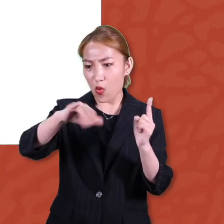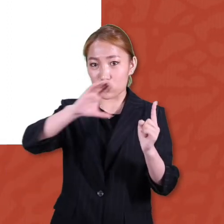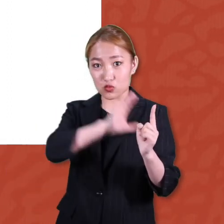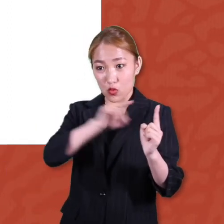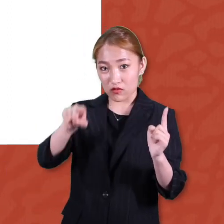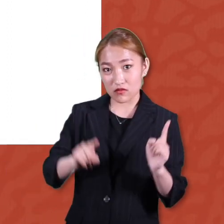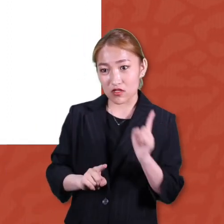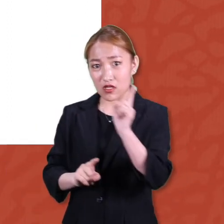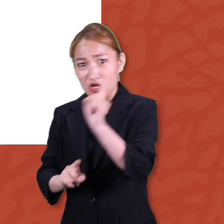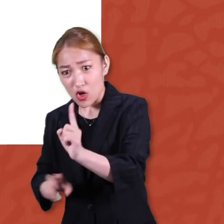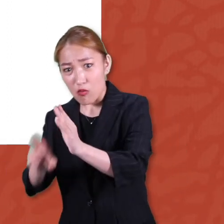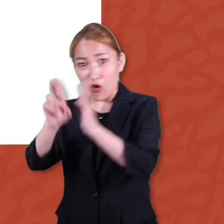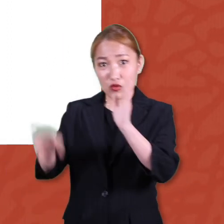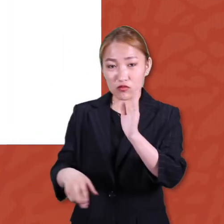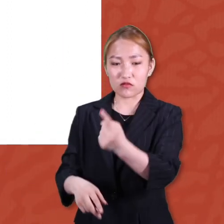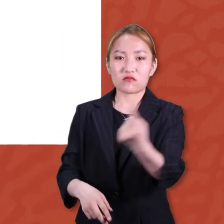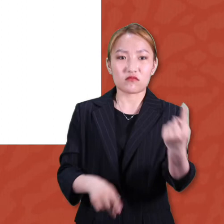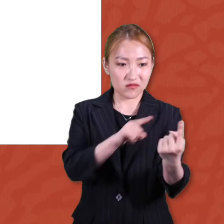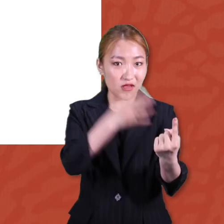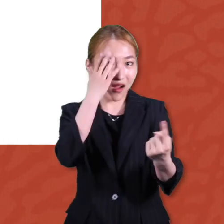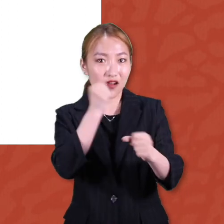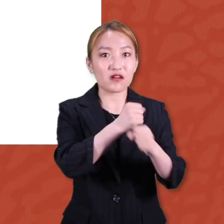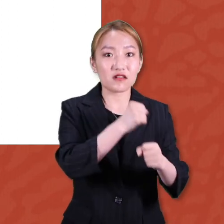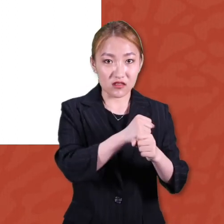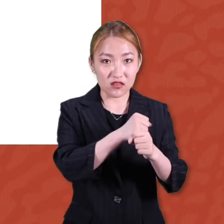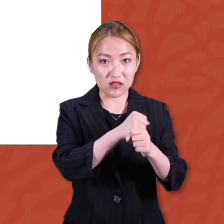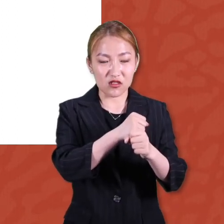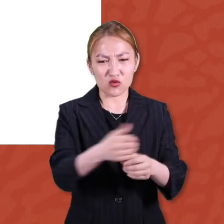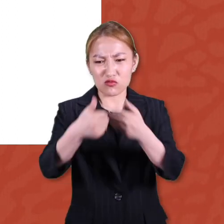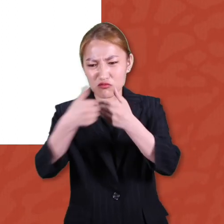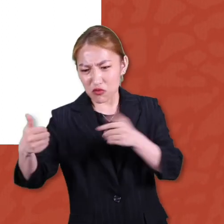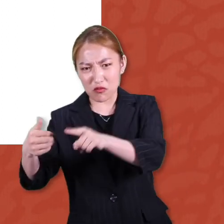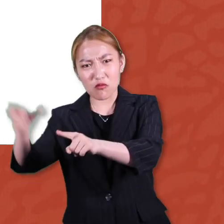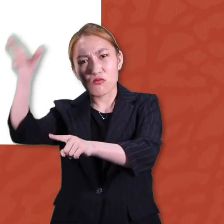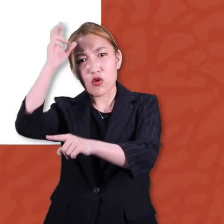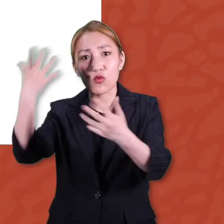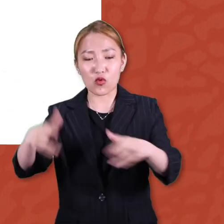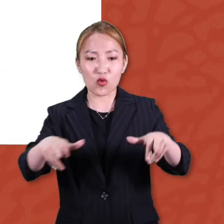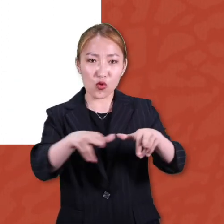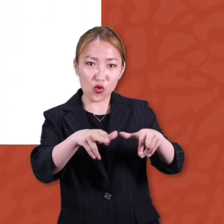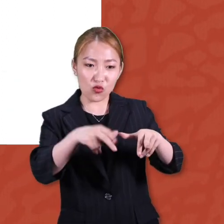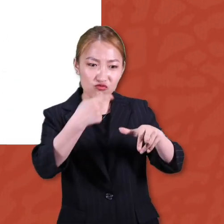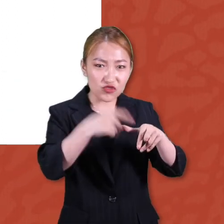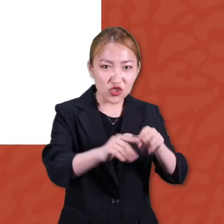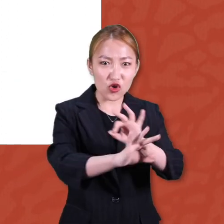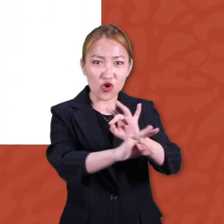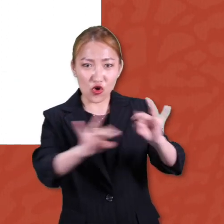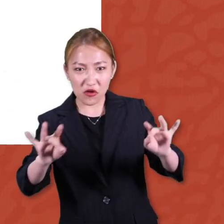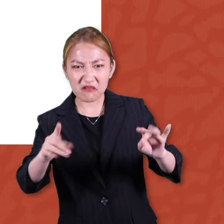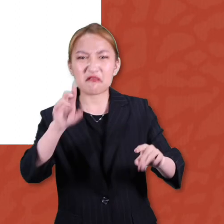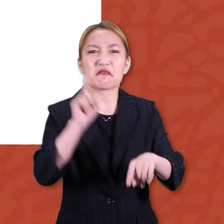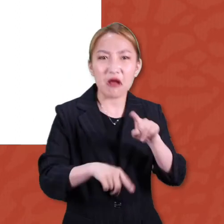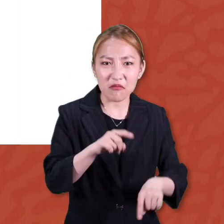боломжгүй тохиолдолд хэрэгжинэ. Тусгай боловсрол гэдэг нь хөгжлийн бэрхшээлийн төрөл, зэрэг болон